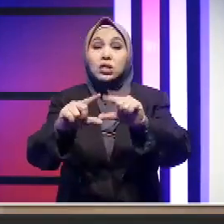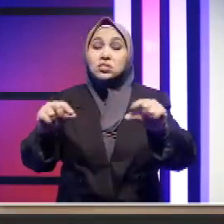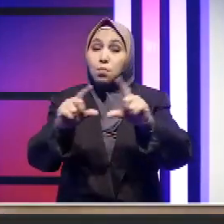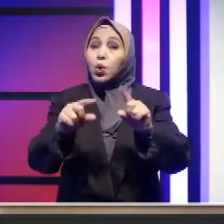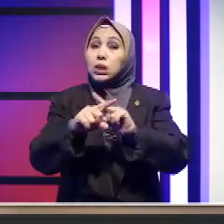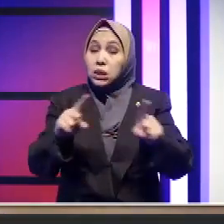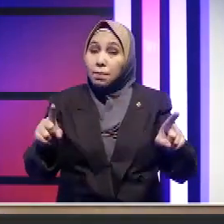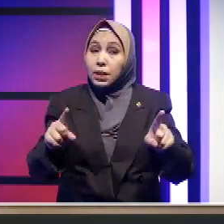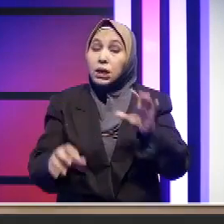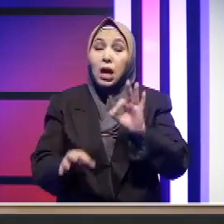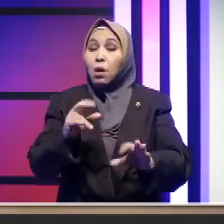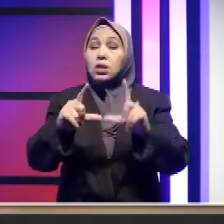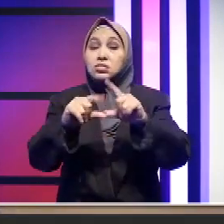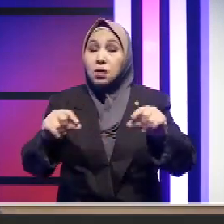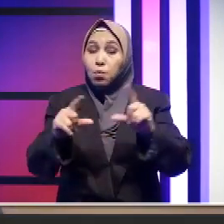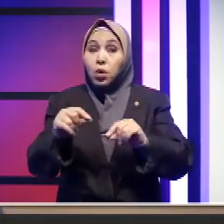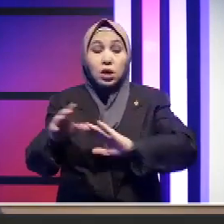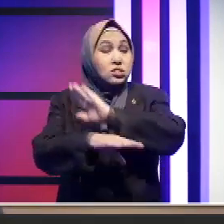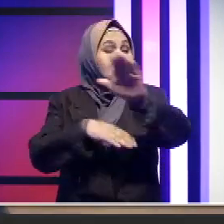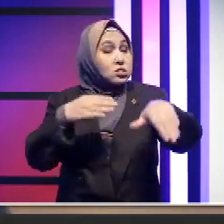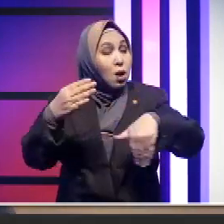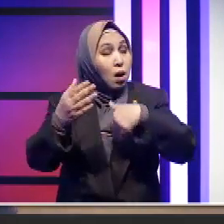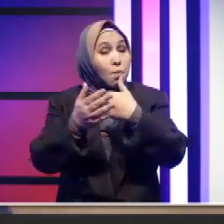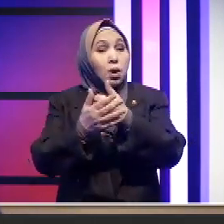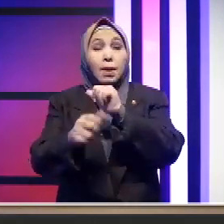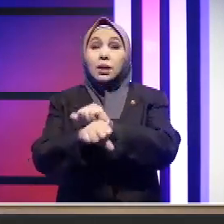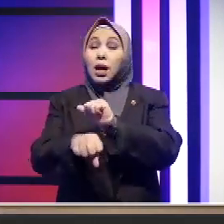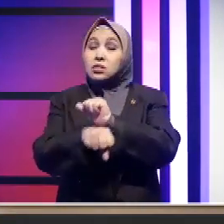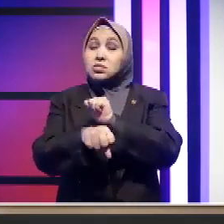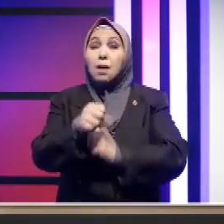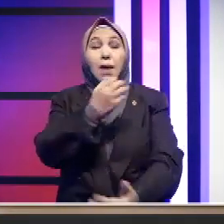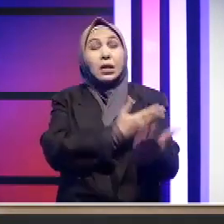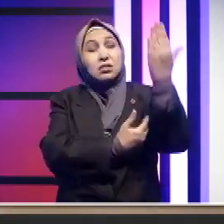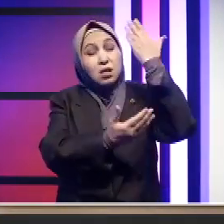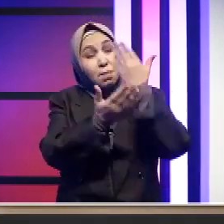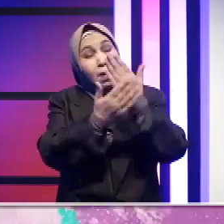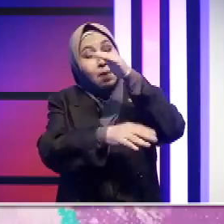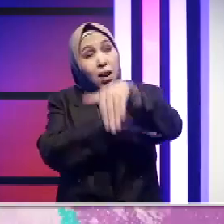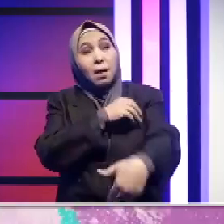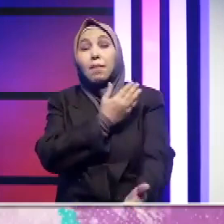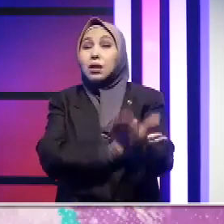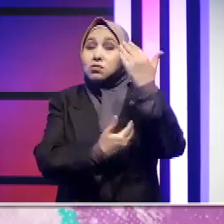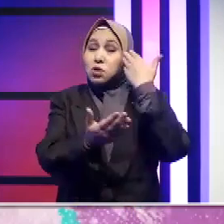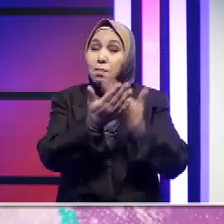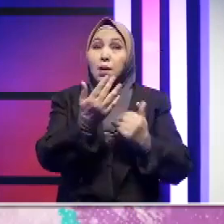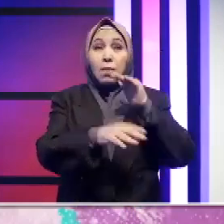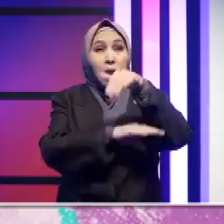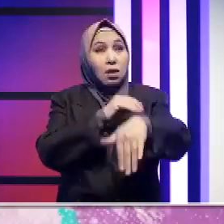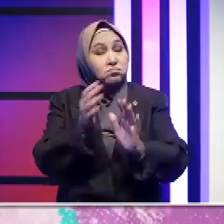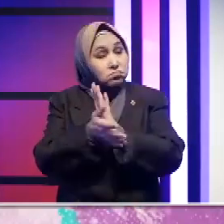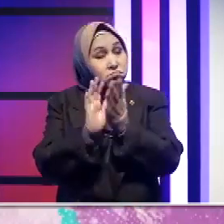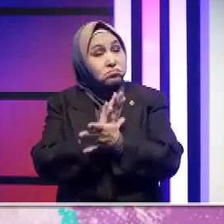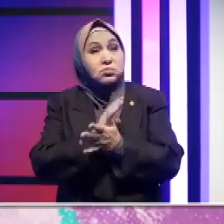Hai tapi parodi Jepon semua bekerja tadi pagi sampai malam jadi mereka